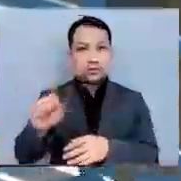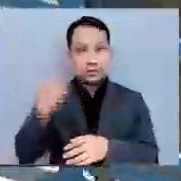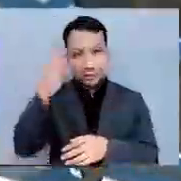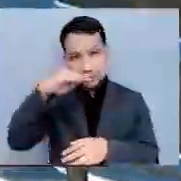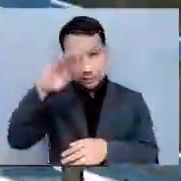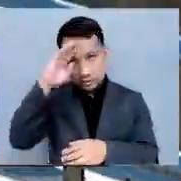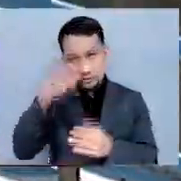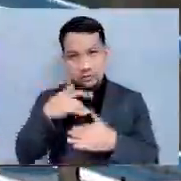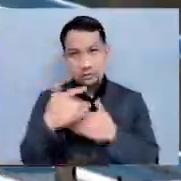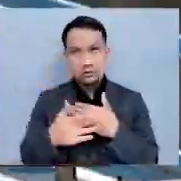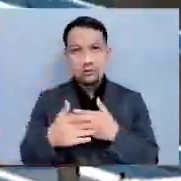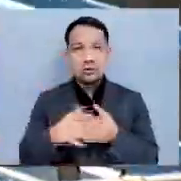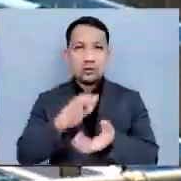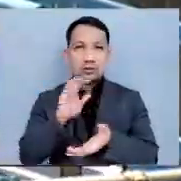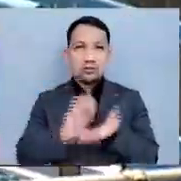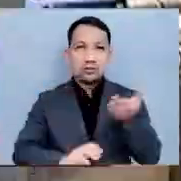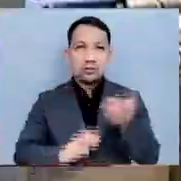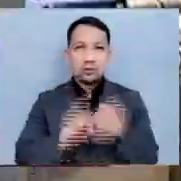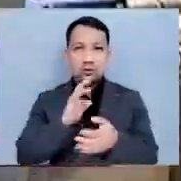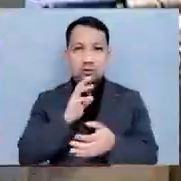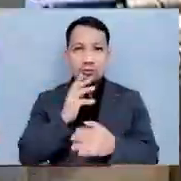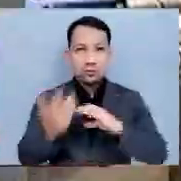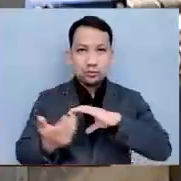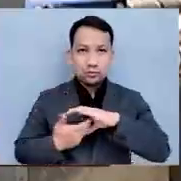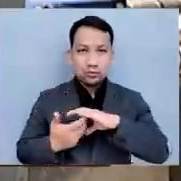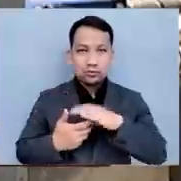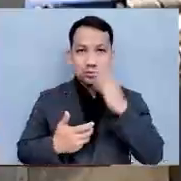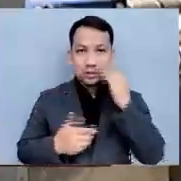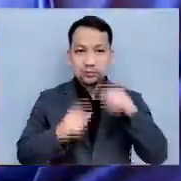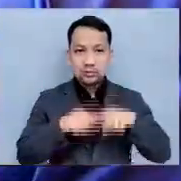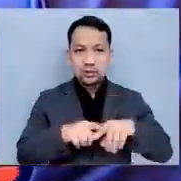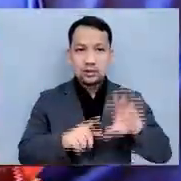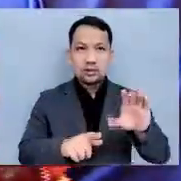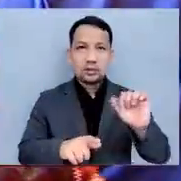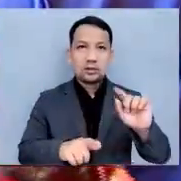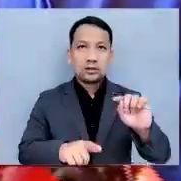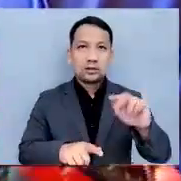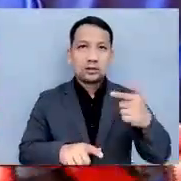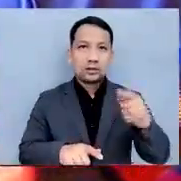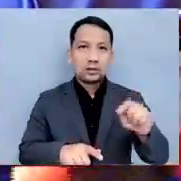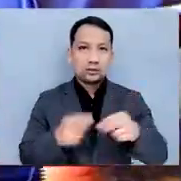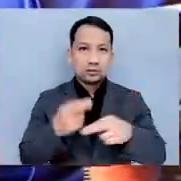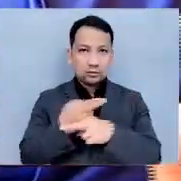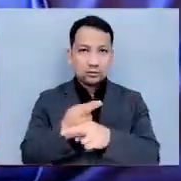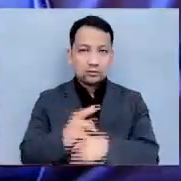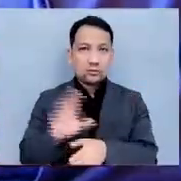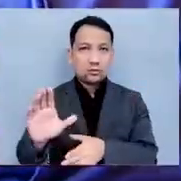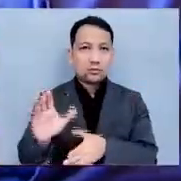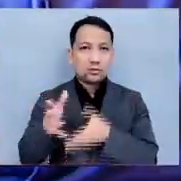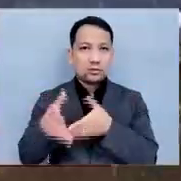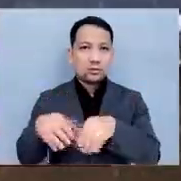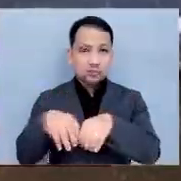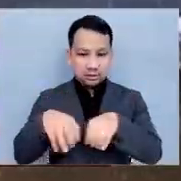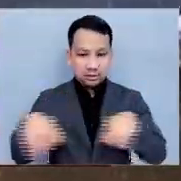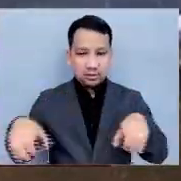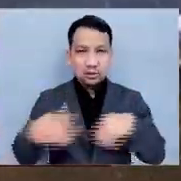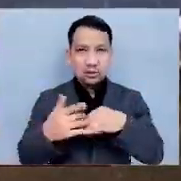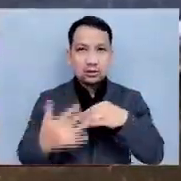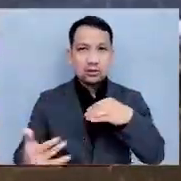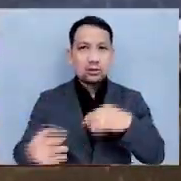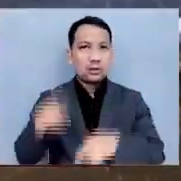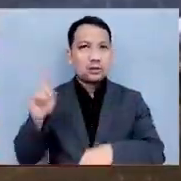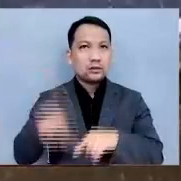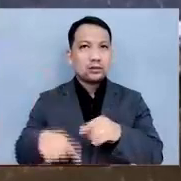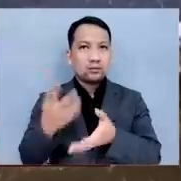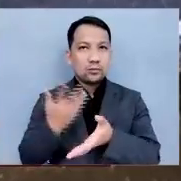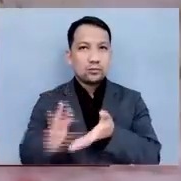paraan, mababawasan daw ang customers nila na nakaasa sa Angat Dam. Kinukumpunin na rin nilang natitirang taga sa mga tubo para hindi masayang